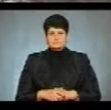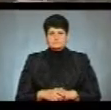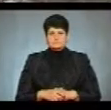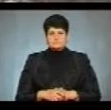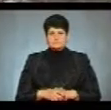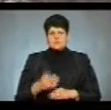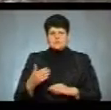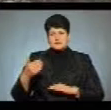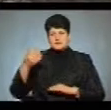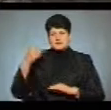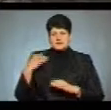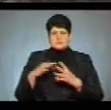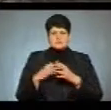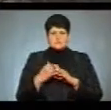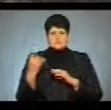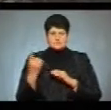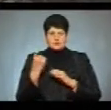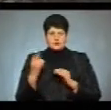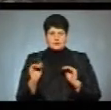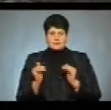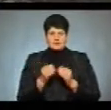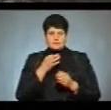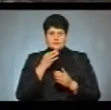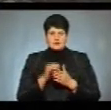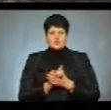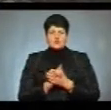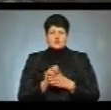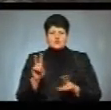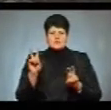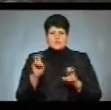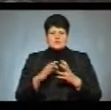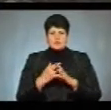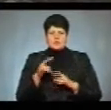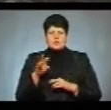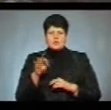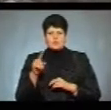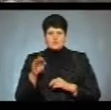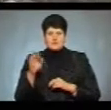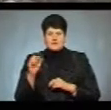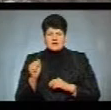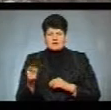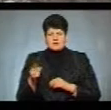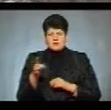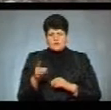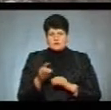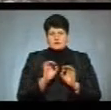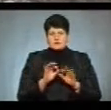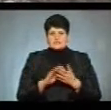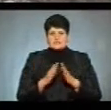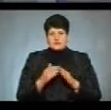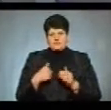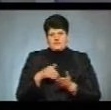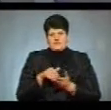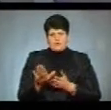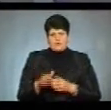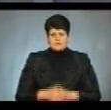За моєю спиною сільськогосподарське товариство з обмеженою відповідальністю «Дружба», що в селі Лозова Тернопільського району. Коментувати ситуацію тут нам